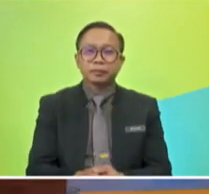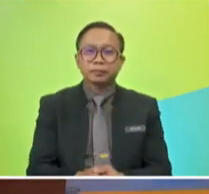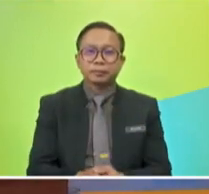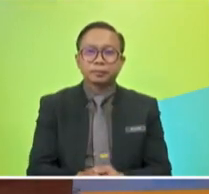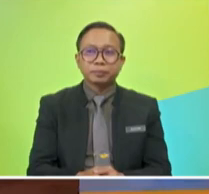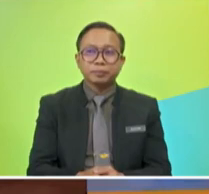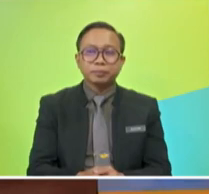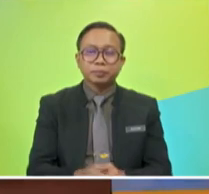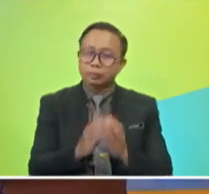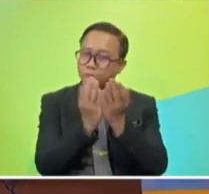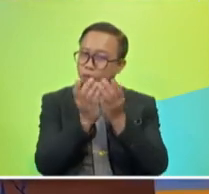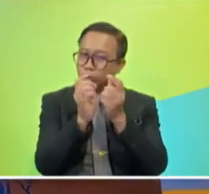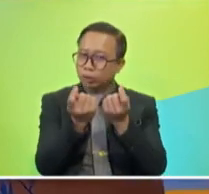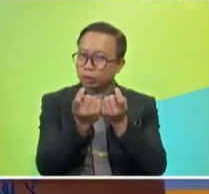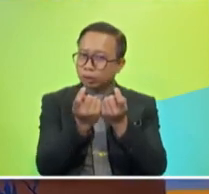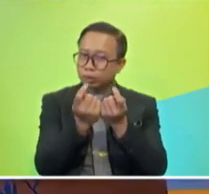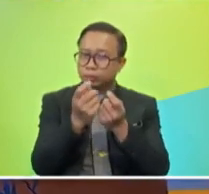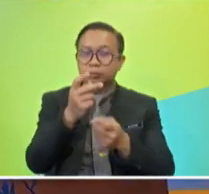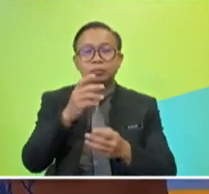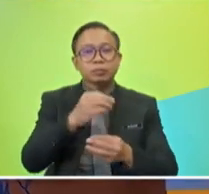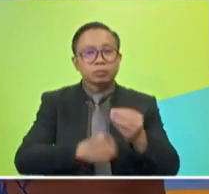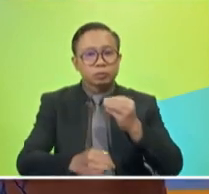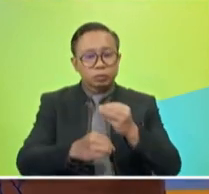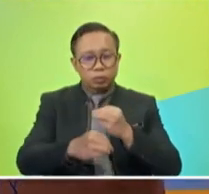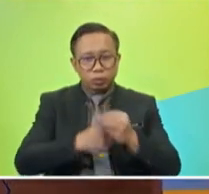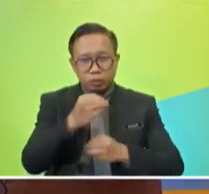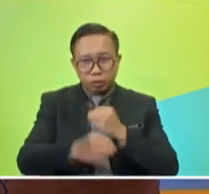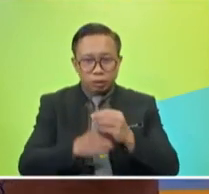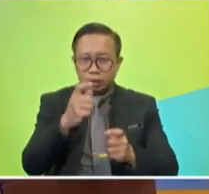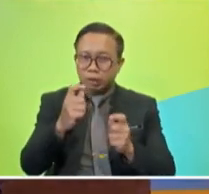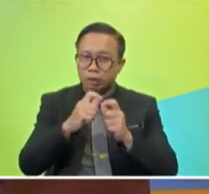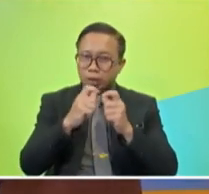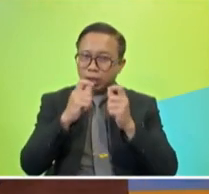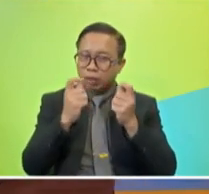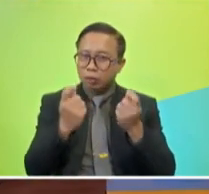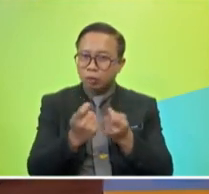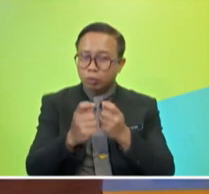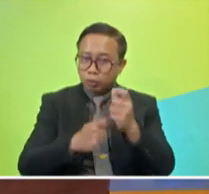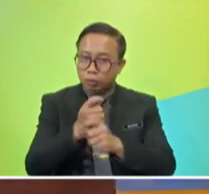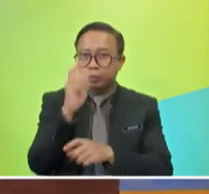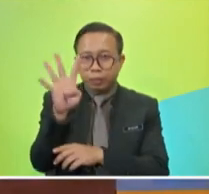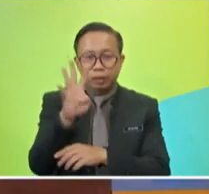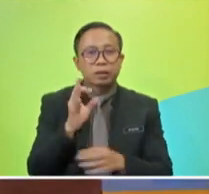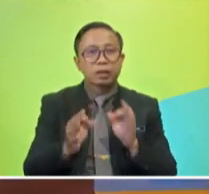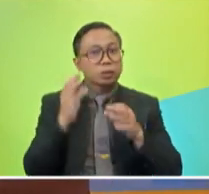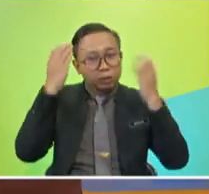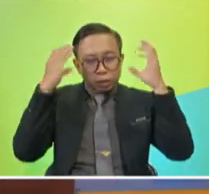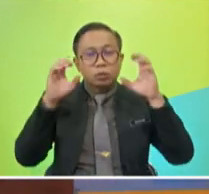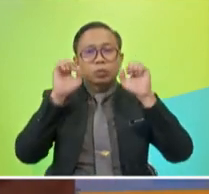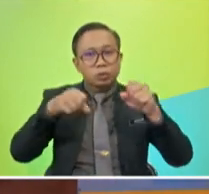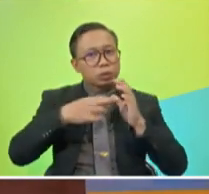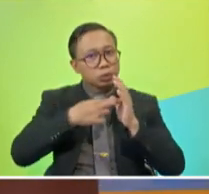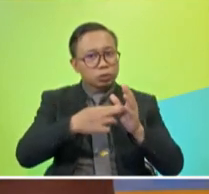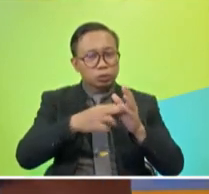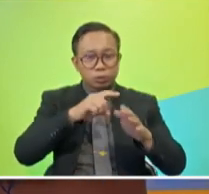buku teks pendidikan moral tahun 4 kalau ada boleh merujuk